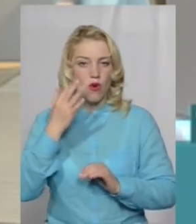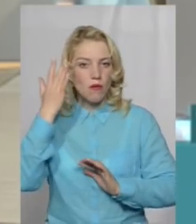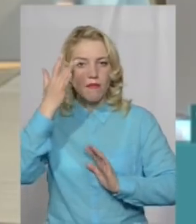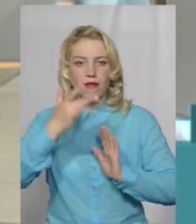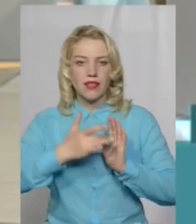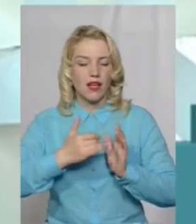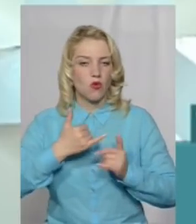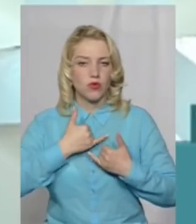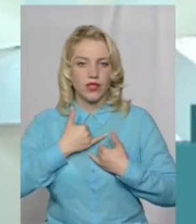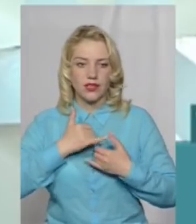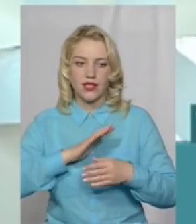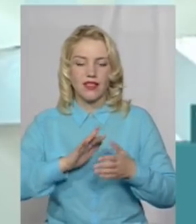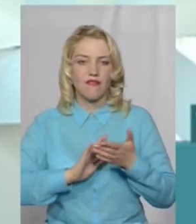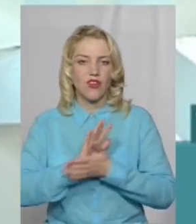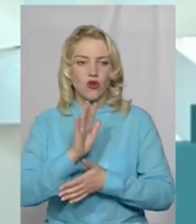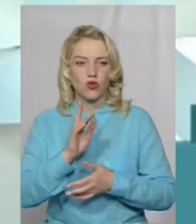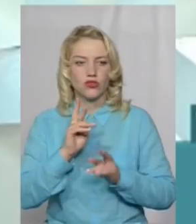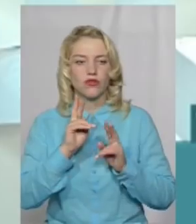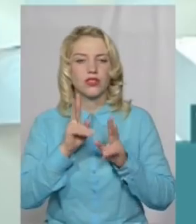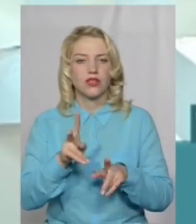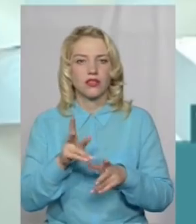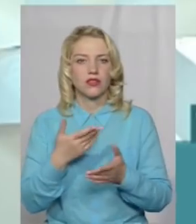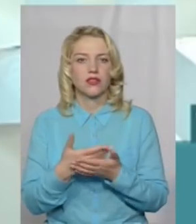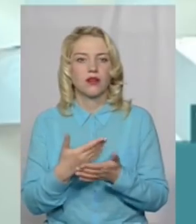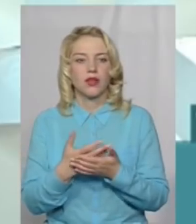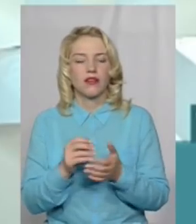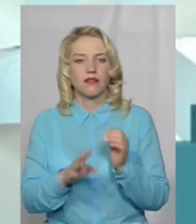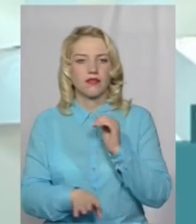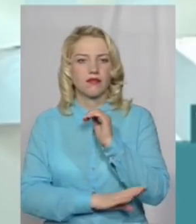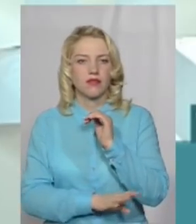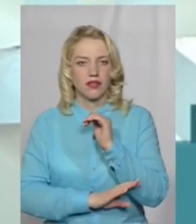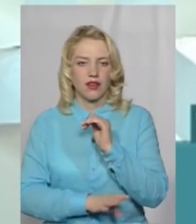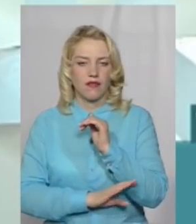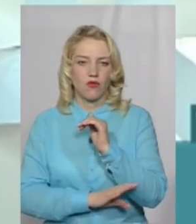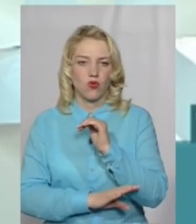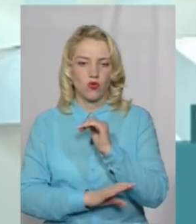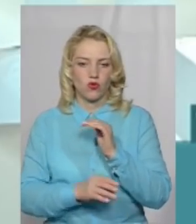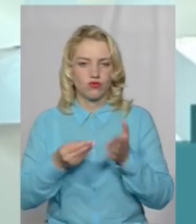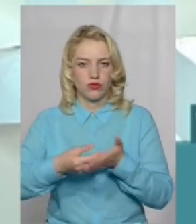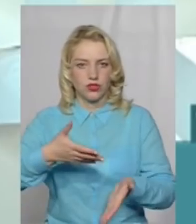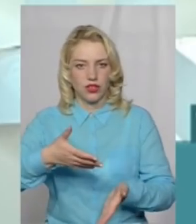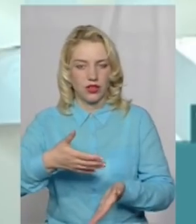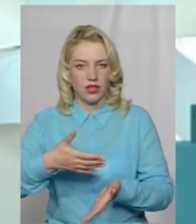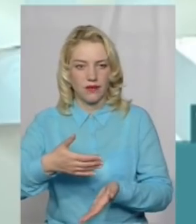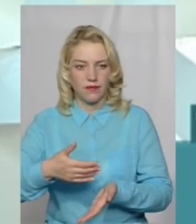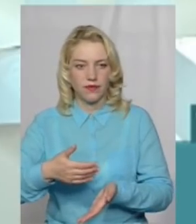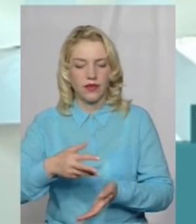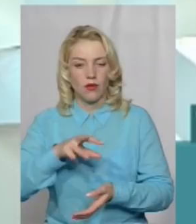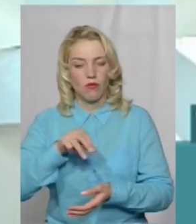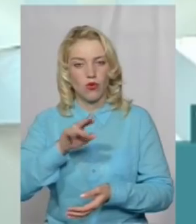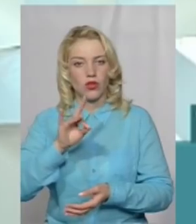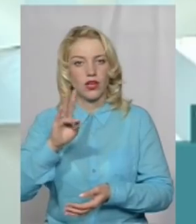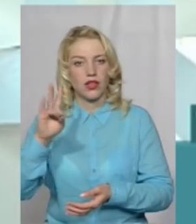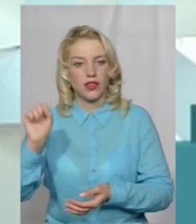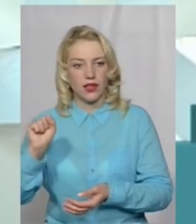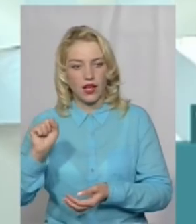мету сьогодні саме вирощування як цінну породу дерева, саме цю модрину, от